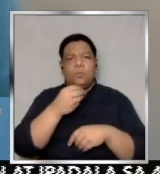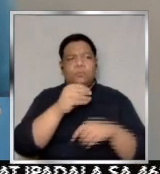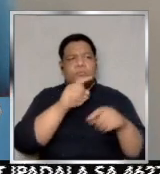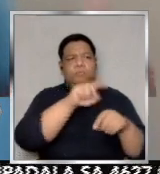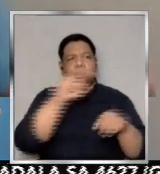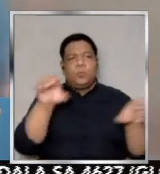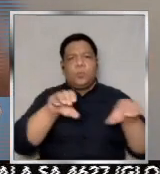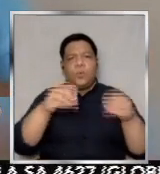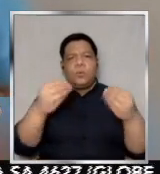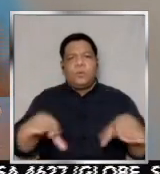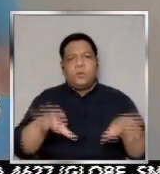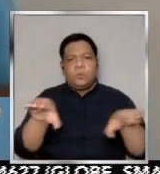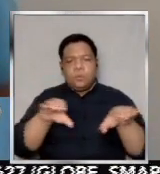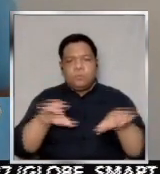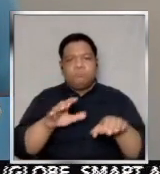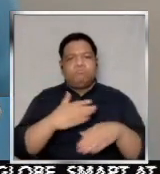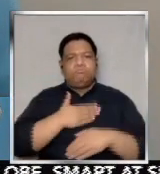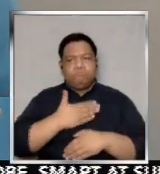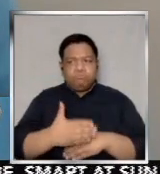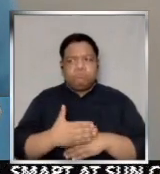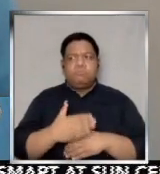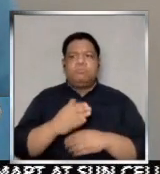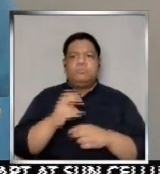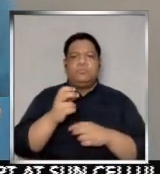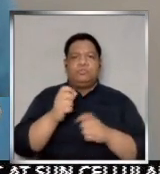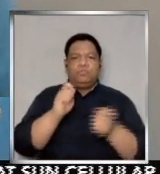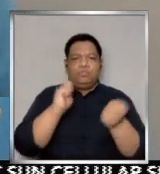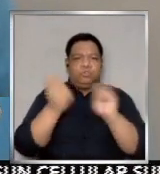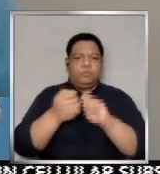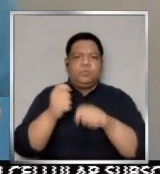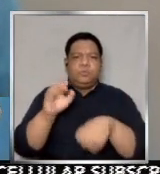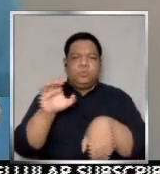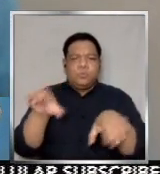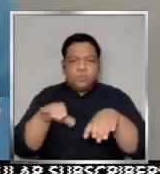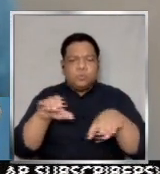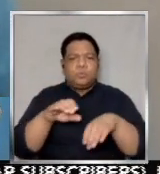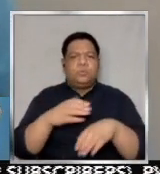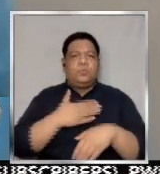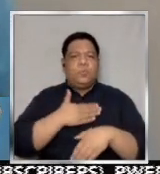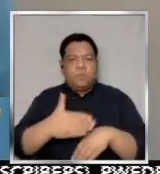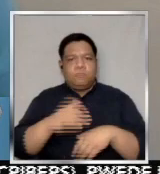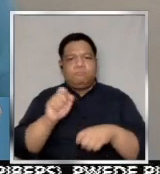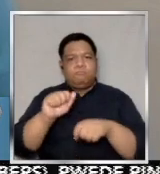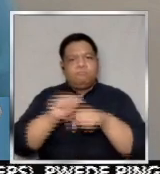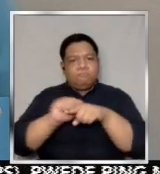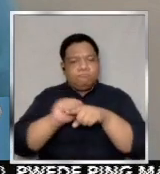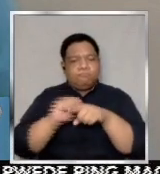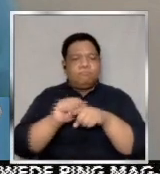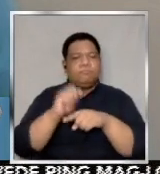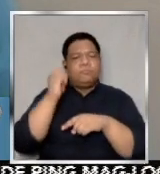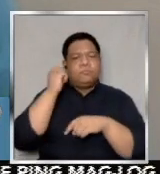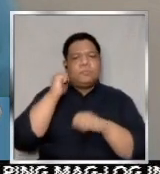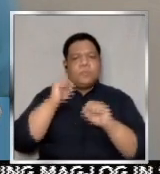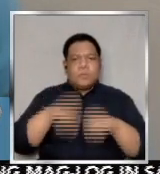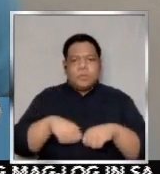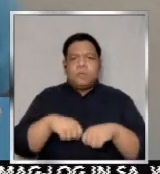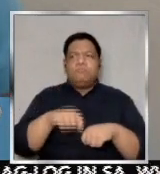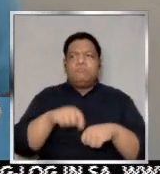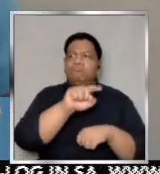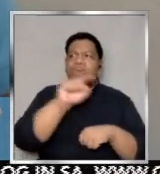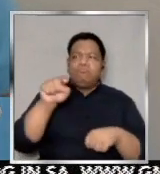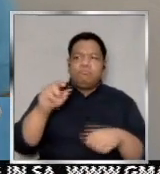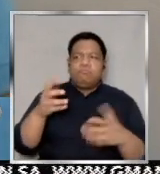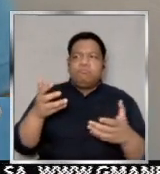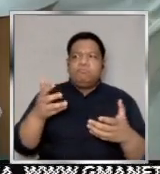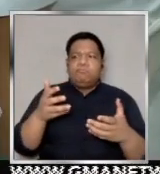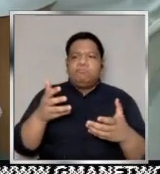willing to shift their careers and willing to be trained. And pwede rin po doon sa mga